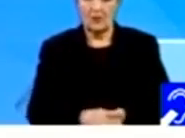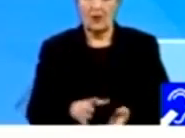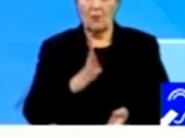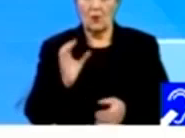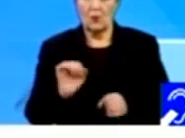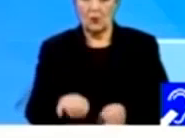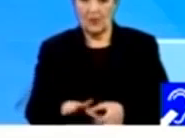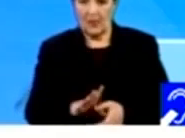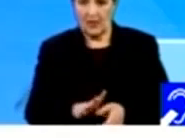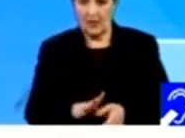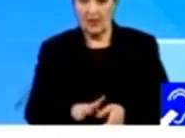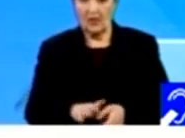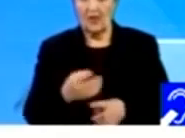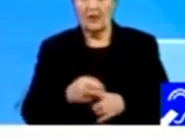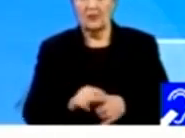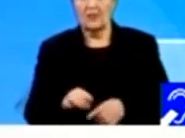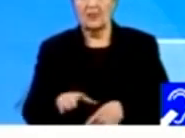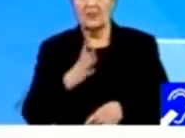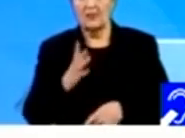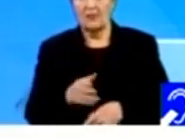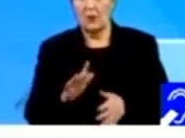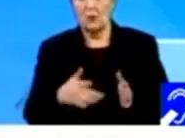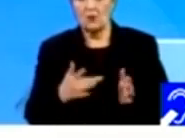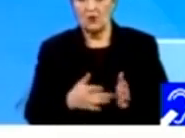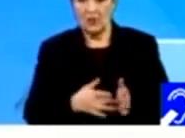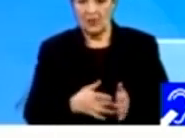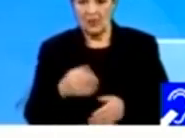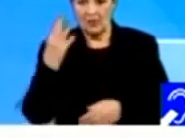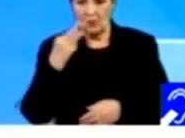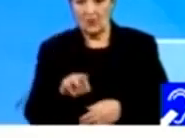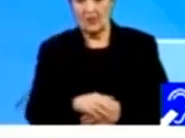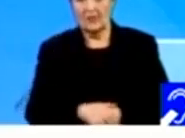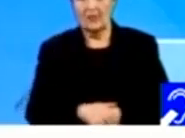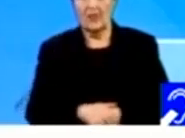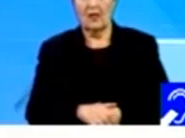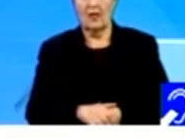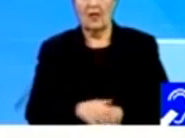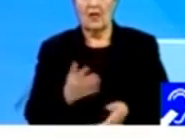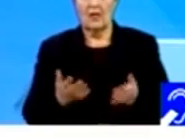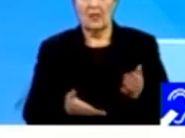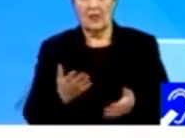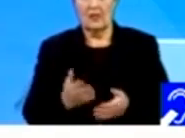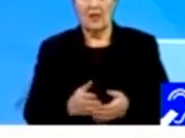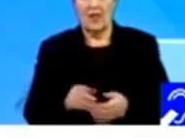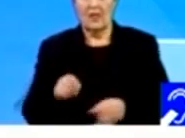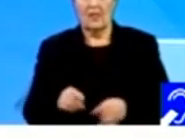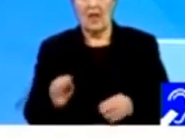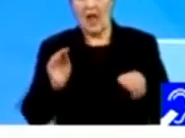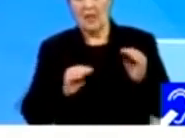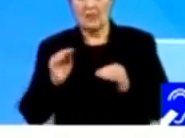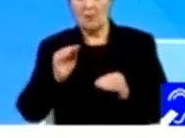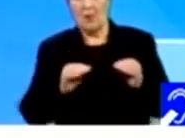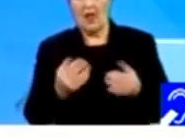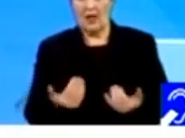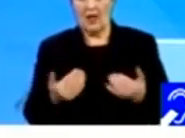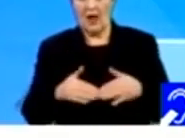Am putea să facem în această privință, ca să știți, și un centru de modernizare, dar și de asamblare aici acasă și respectiv